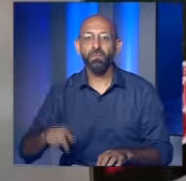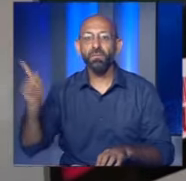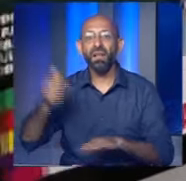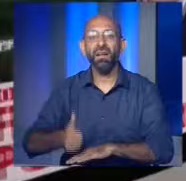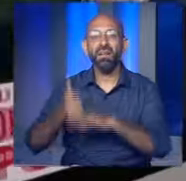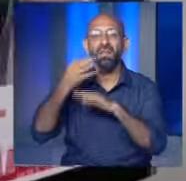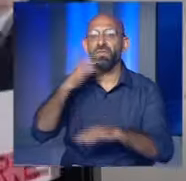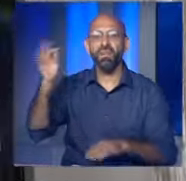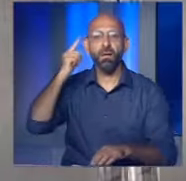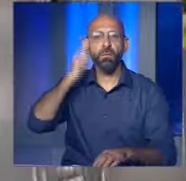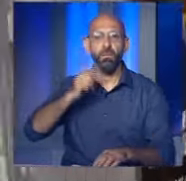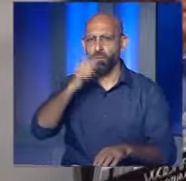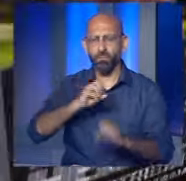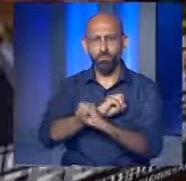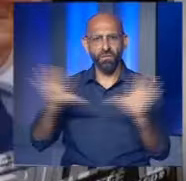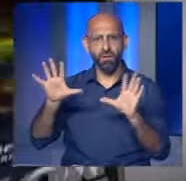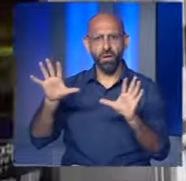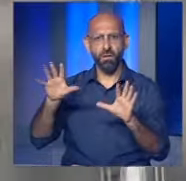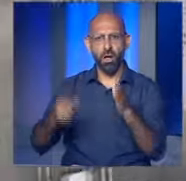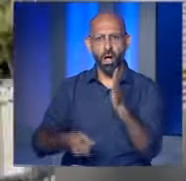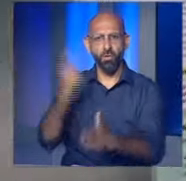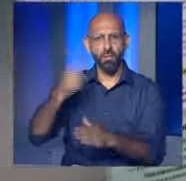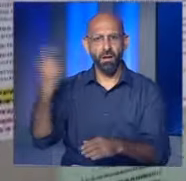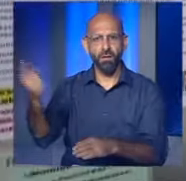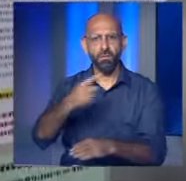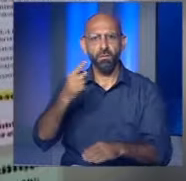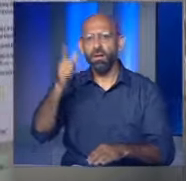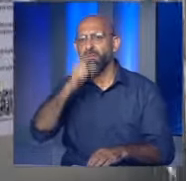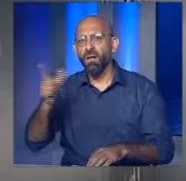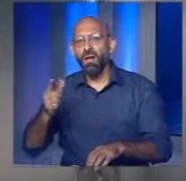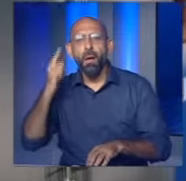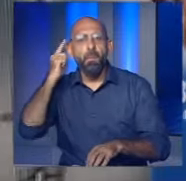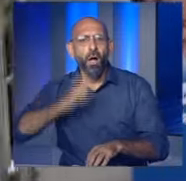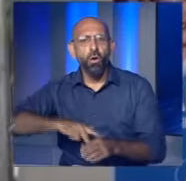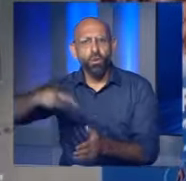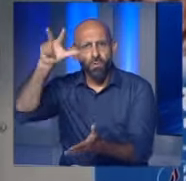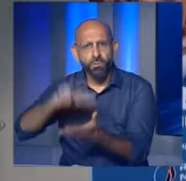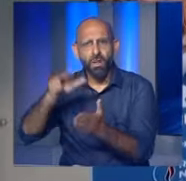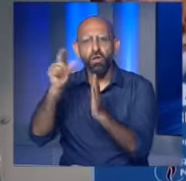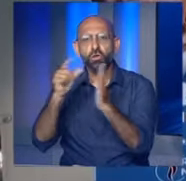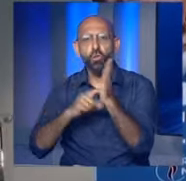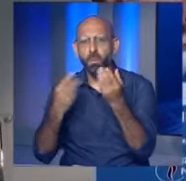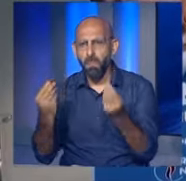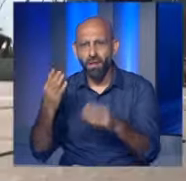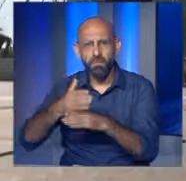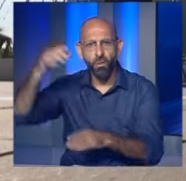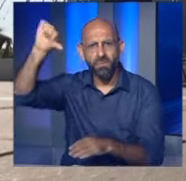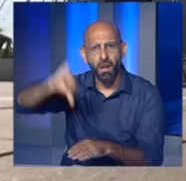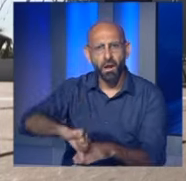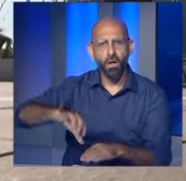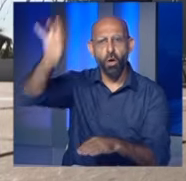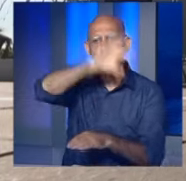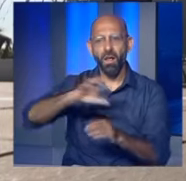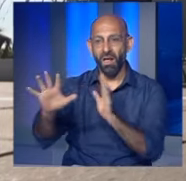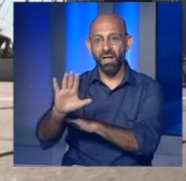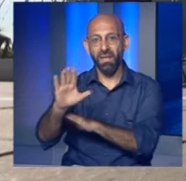شكل قرار الرئيس الفرنسي بحل البرلمان خطوه مفاجئه للاوساط السياسيه اذا لم يكن ماكرو مضطرا لاتخاذ هذا القرار